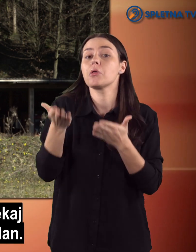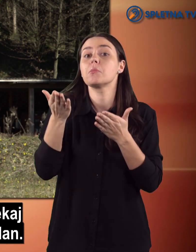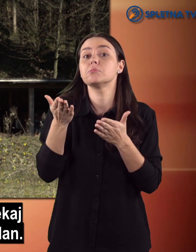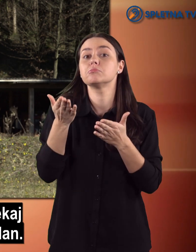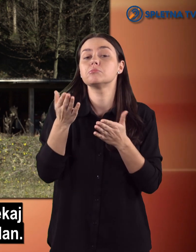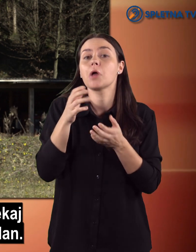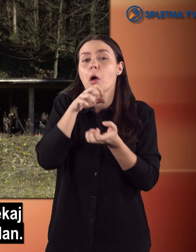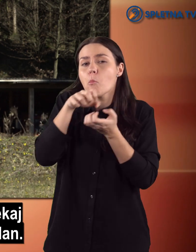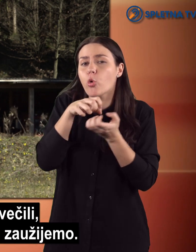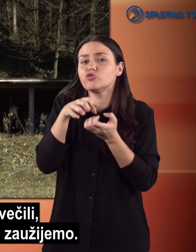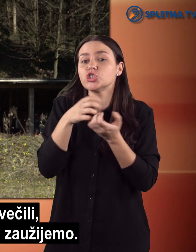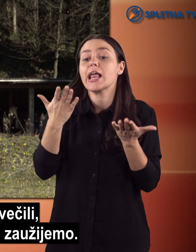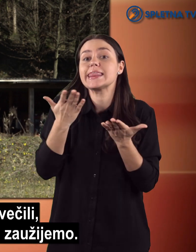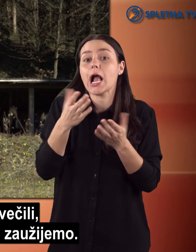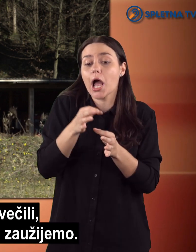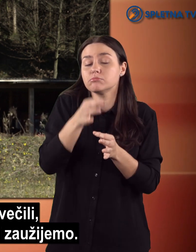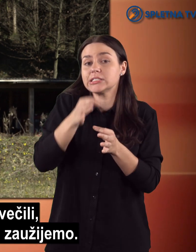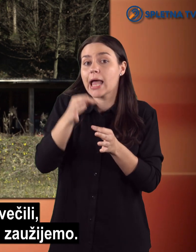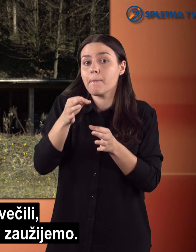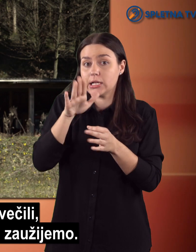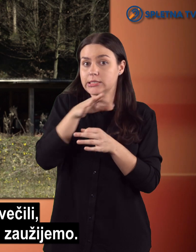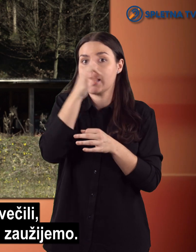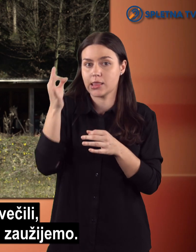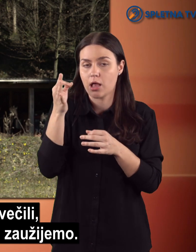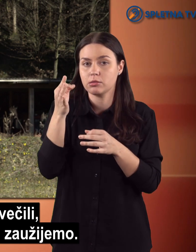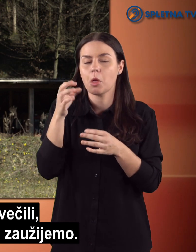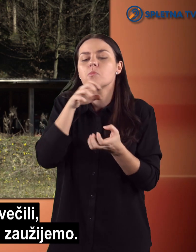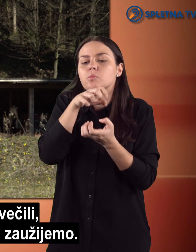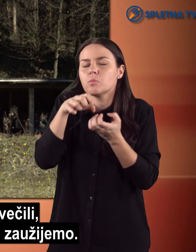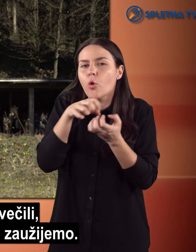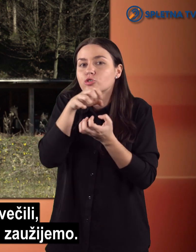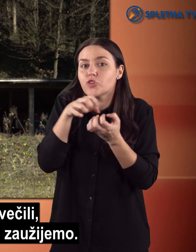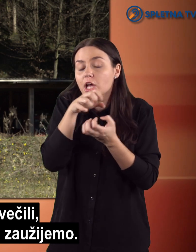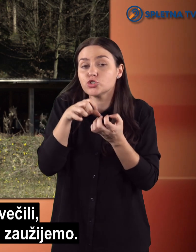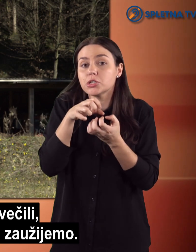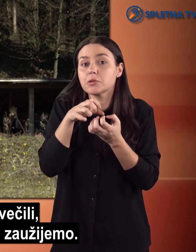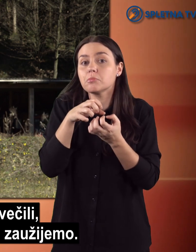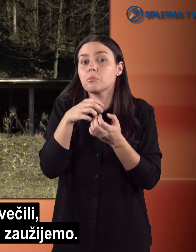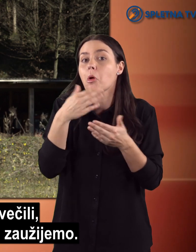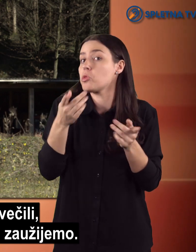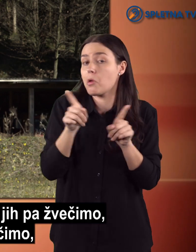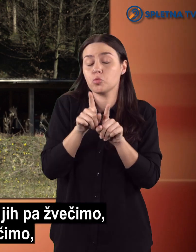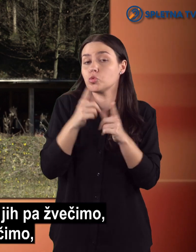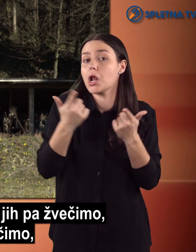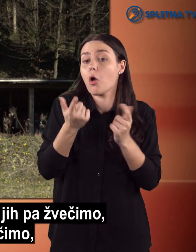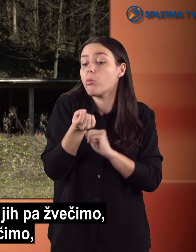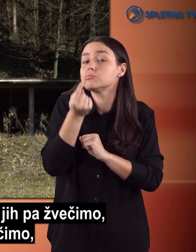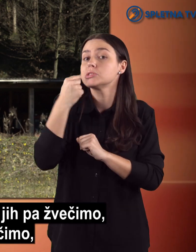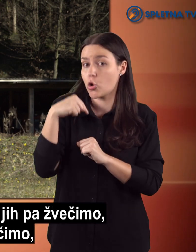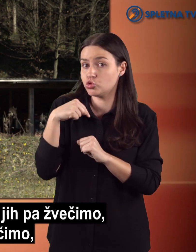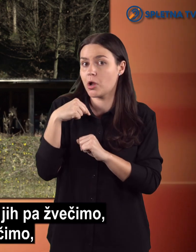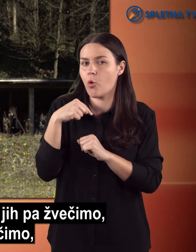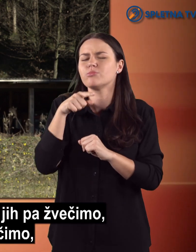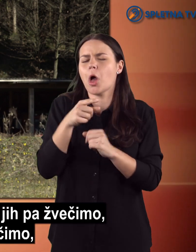nekaj stebelc na dan, a ne. Jih takole požvečili, lahko jih potem tudi zaužijemo, so